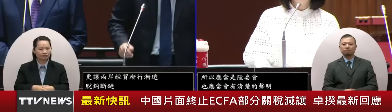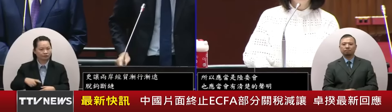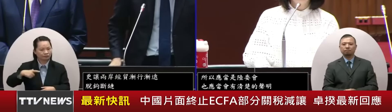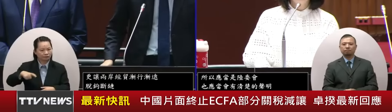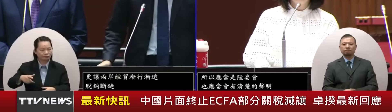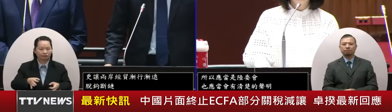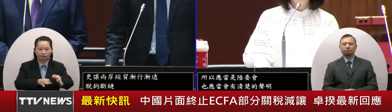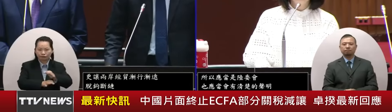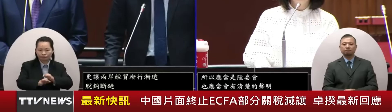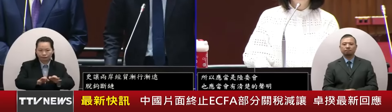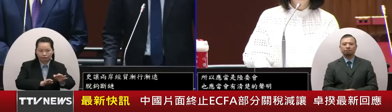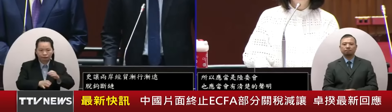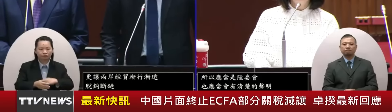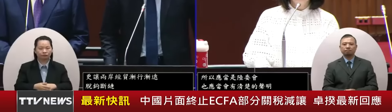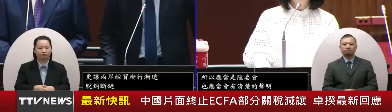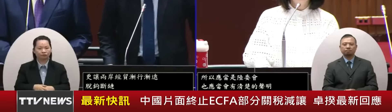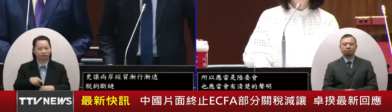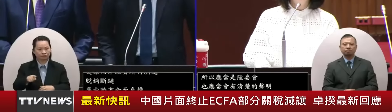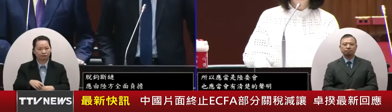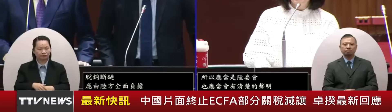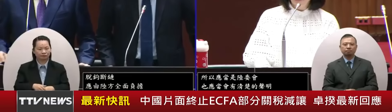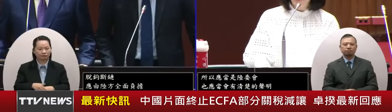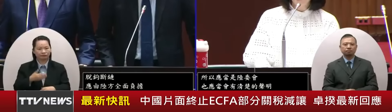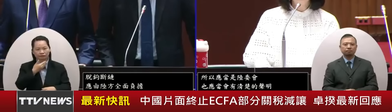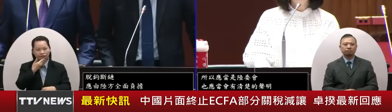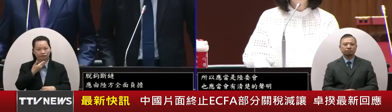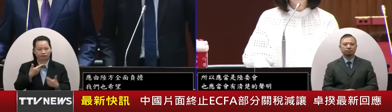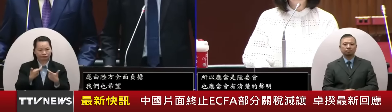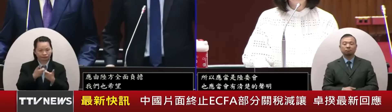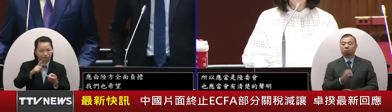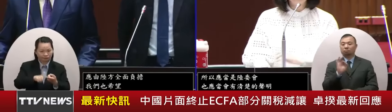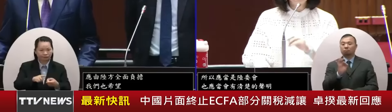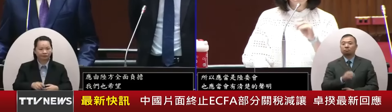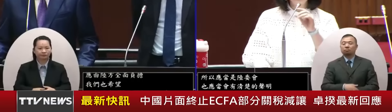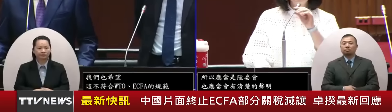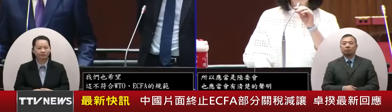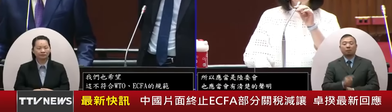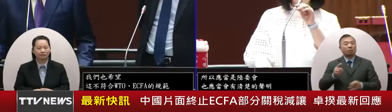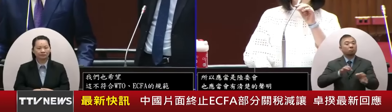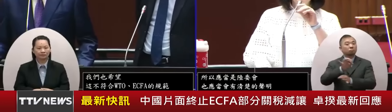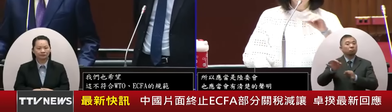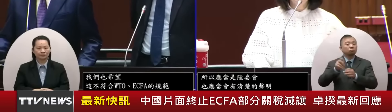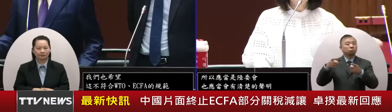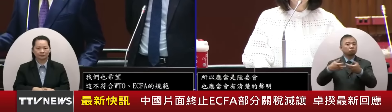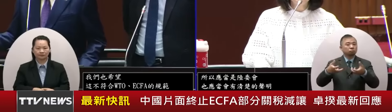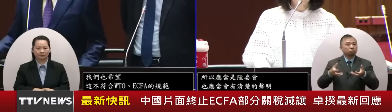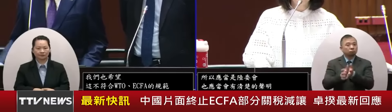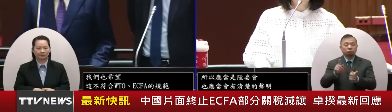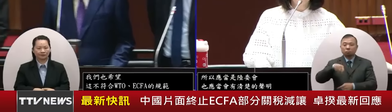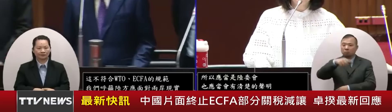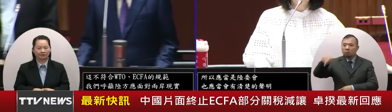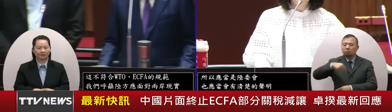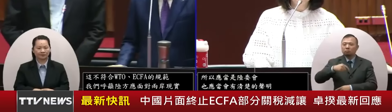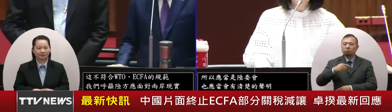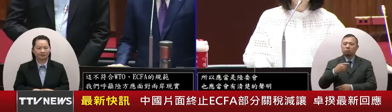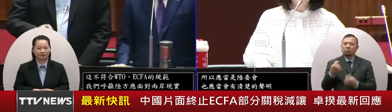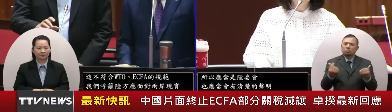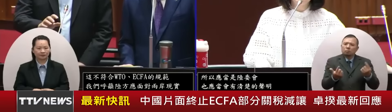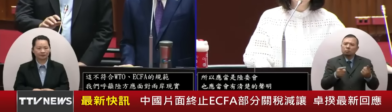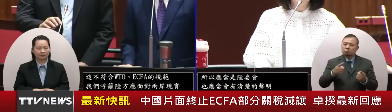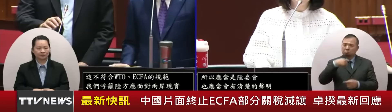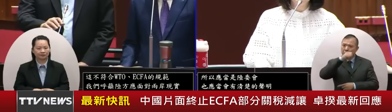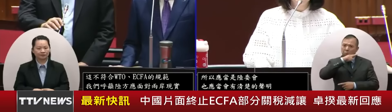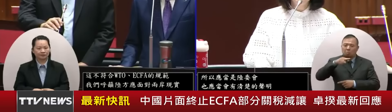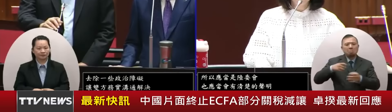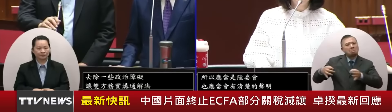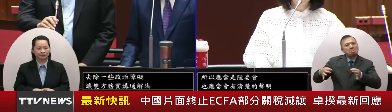贸才是最有利的方法。 好， 谢谢。 那经济部门呢，对于相关受创或受冲击的